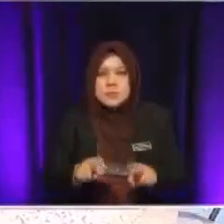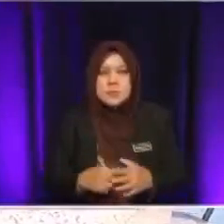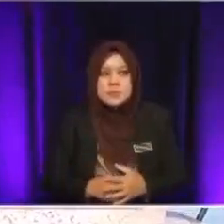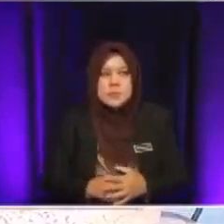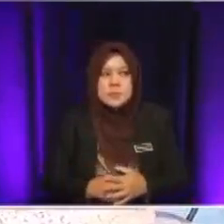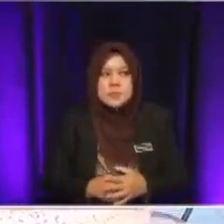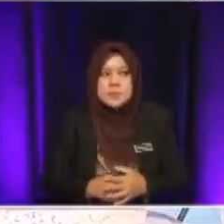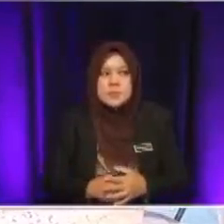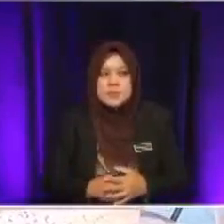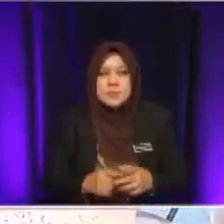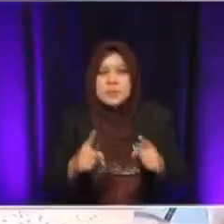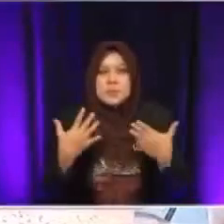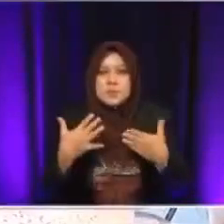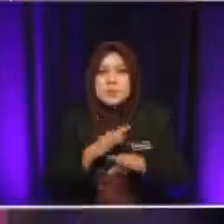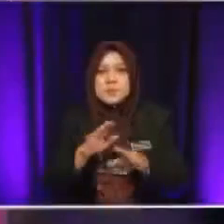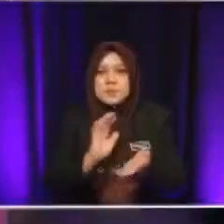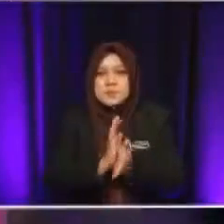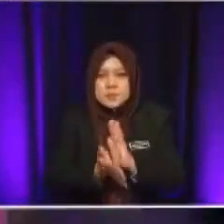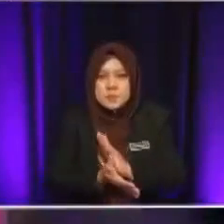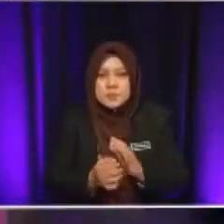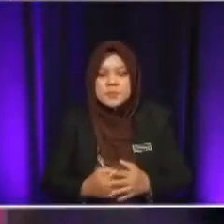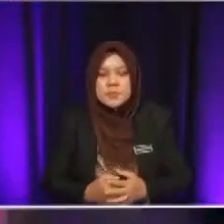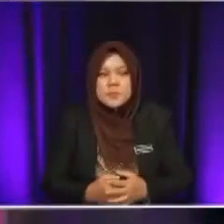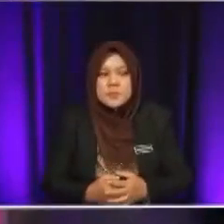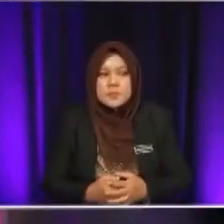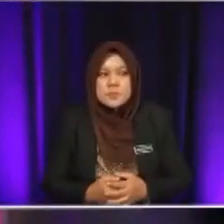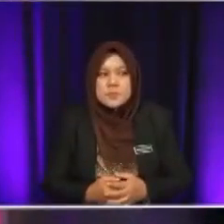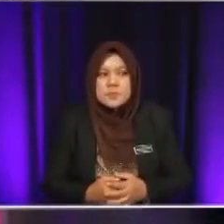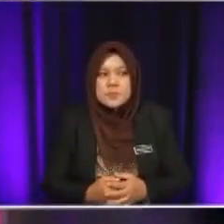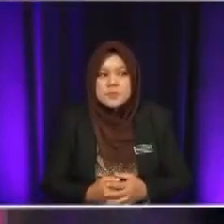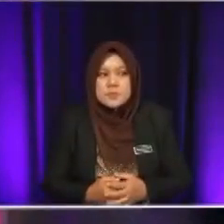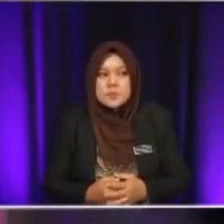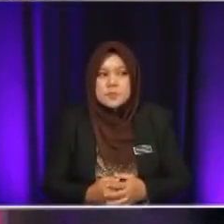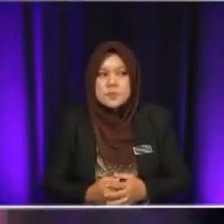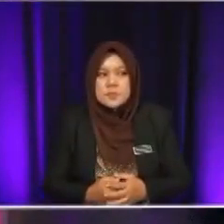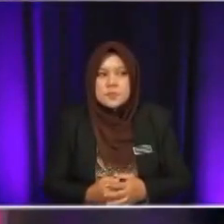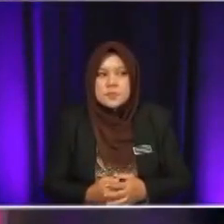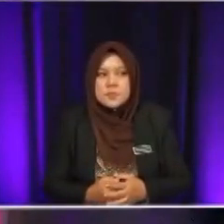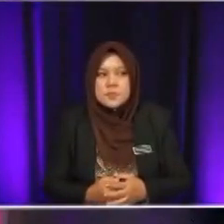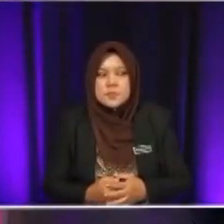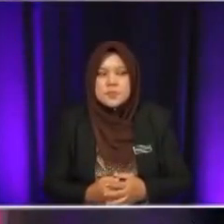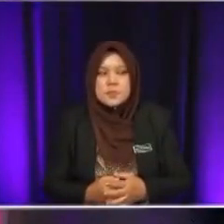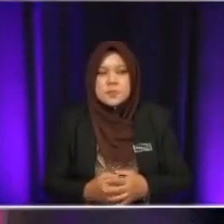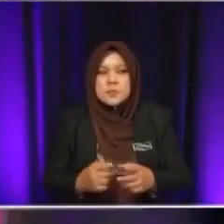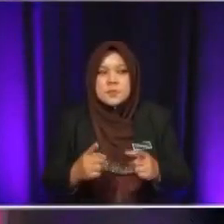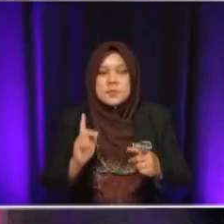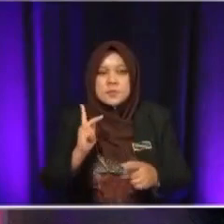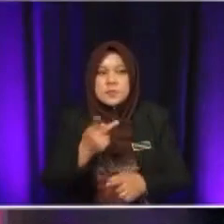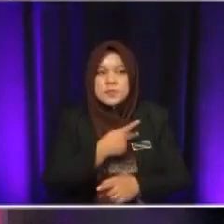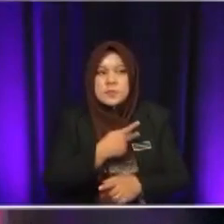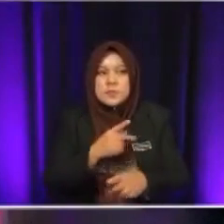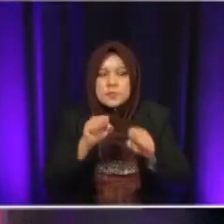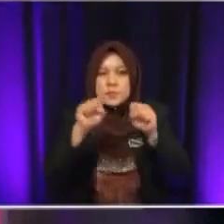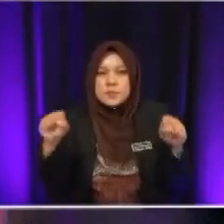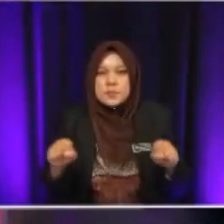ke tak jadi ni? Takut pula tak jadi kan? Kalau Mira boleh lihat kat sini, okay, kalau ini akuarium bekas akuarium biasa cikgu? Kan? Okay, kita buat sistem